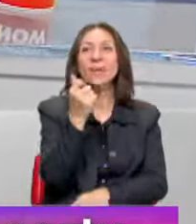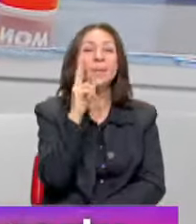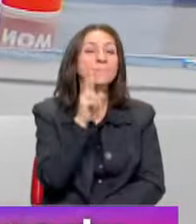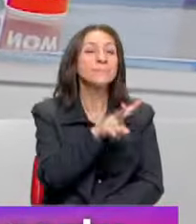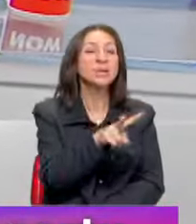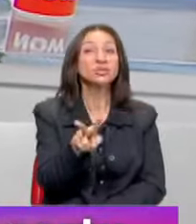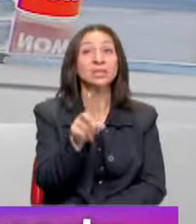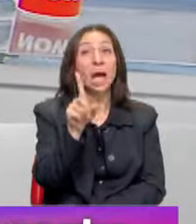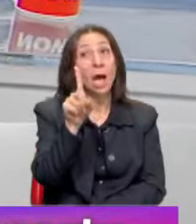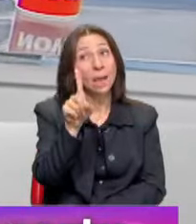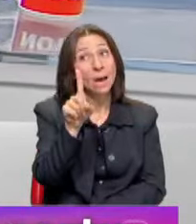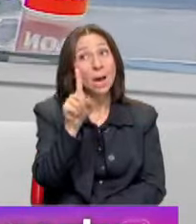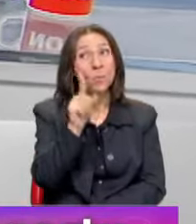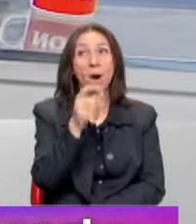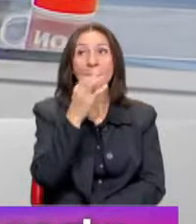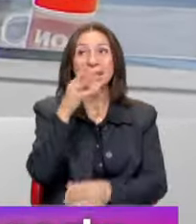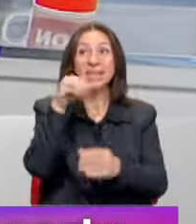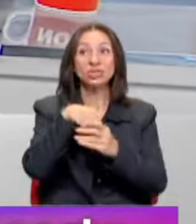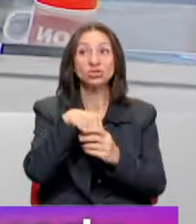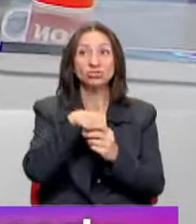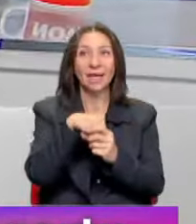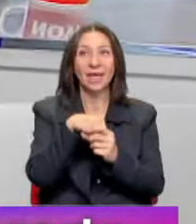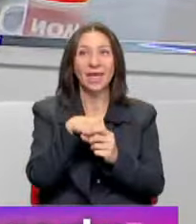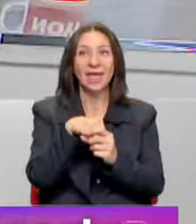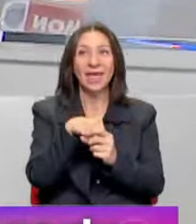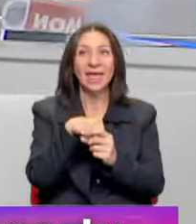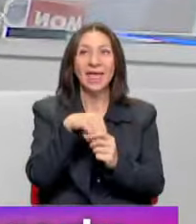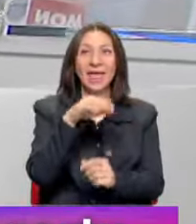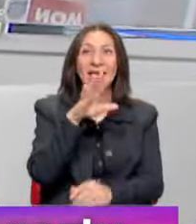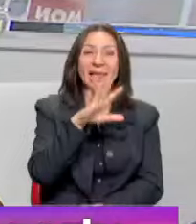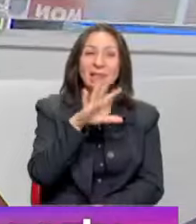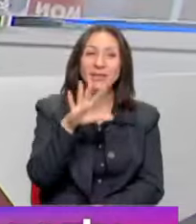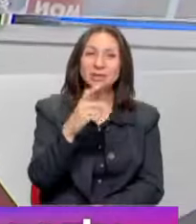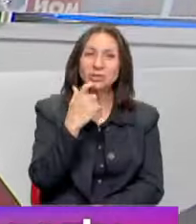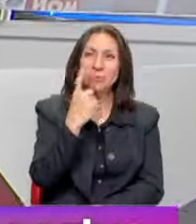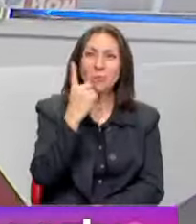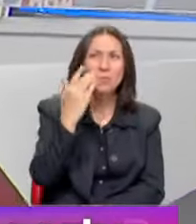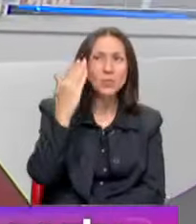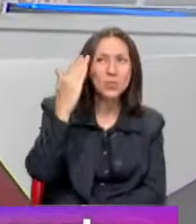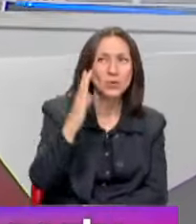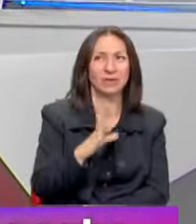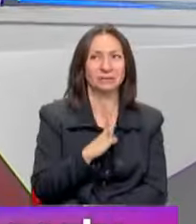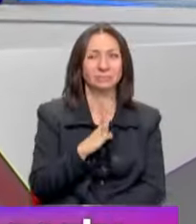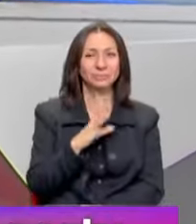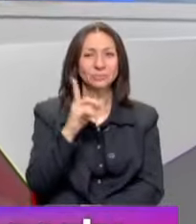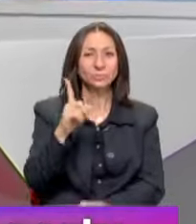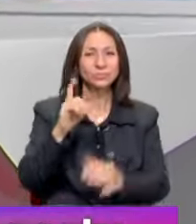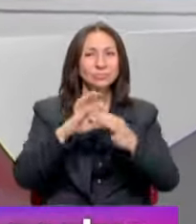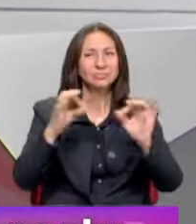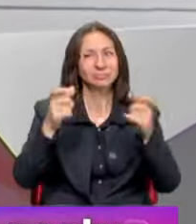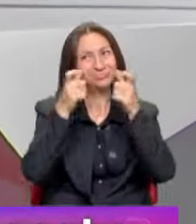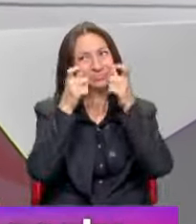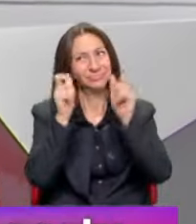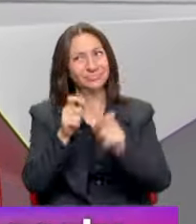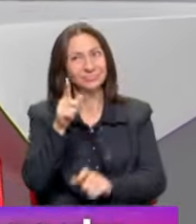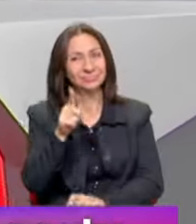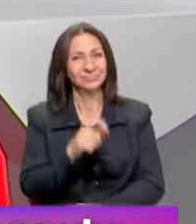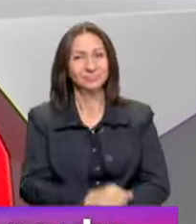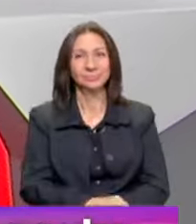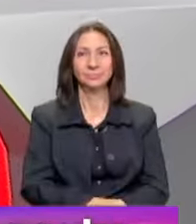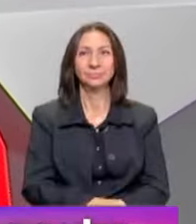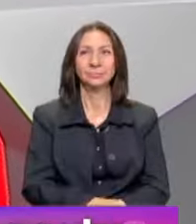bakacağız Yalnız bu haberin içinde 55 yaşında bir büyüğümüz var onun sözlerine dikkat